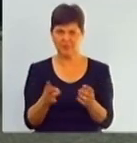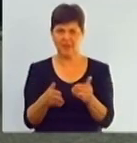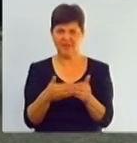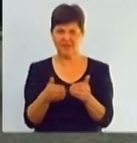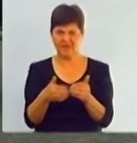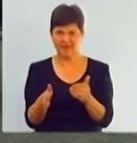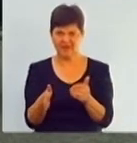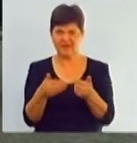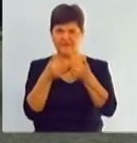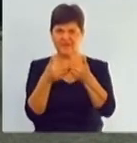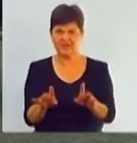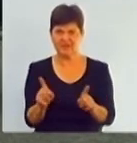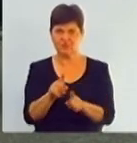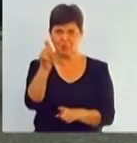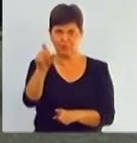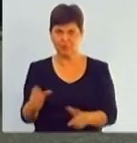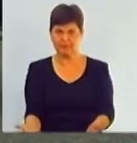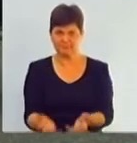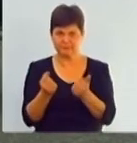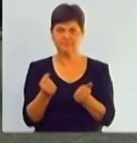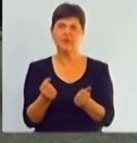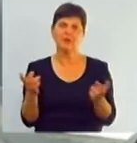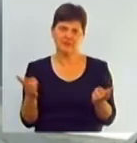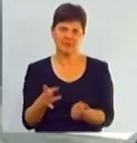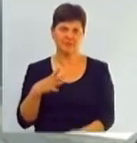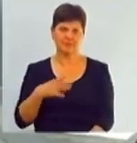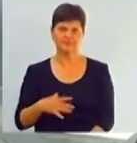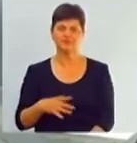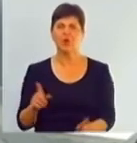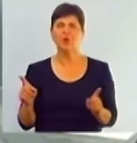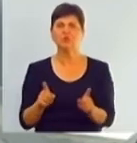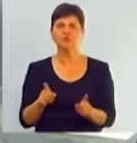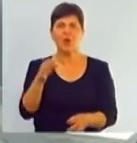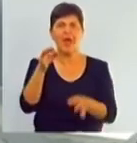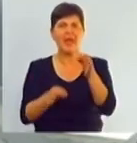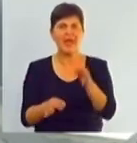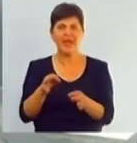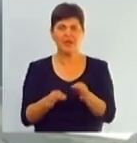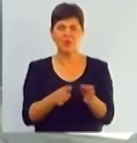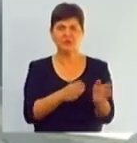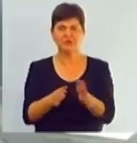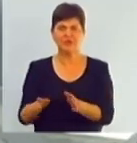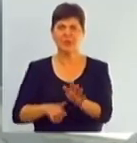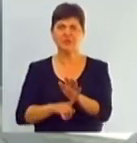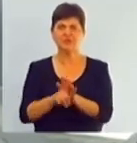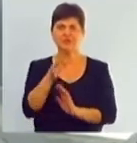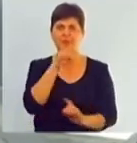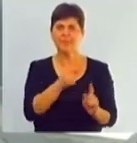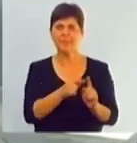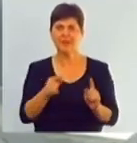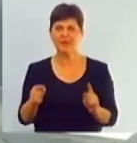то нікуди від цього не дійтися. Щодо екосистем, розпочинається період